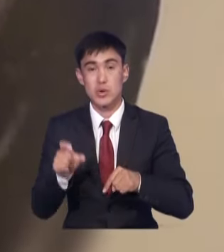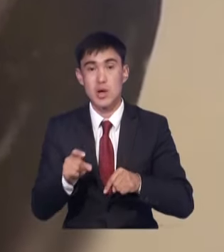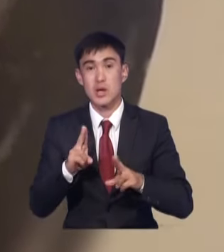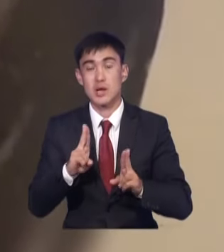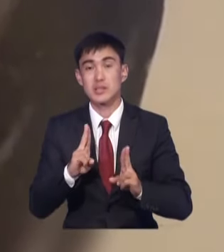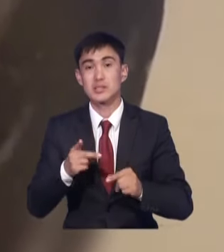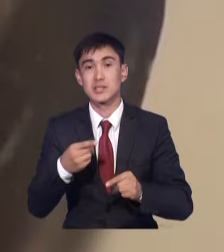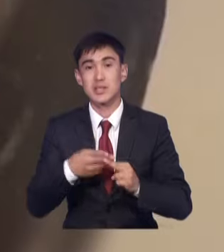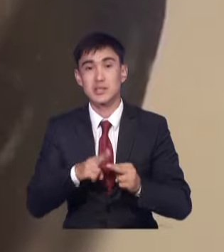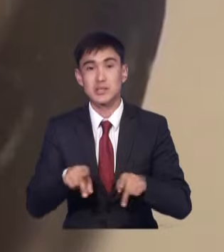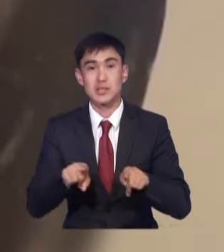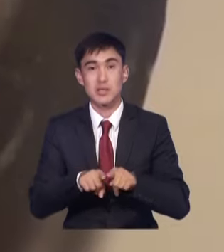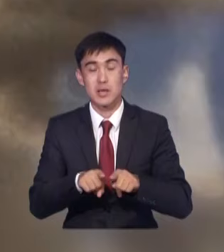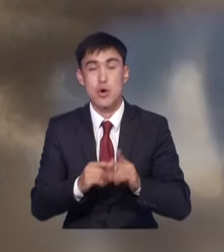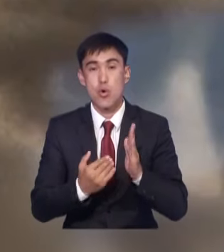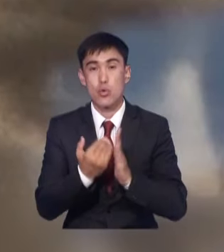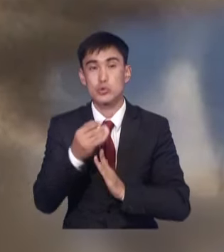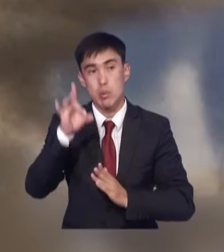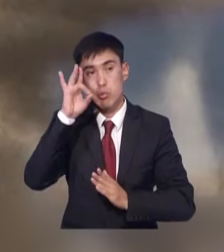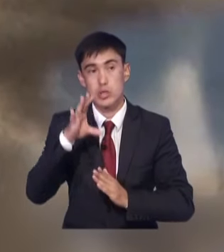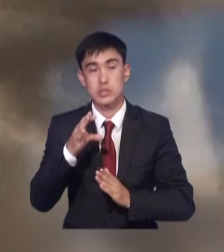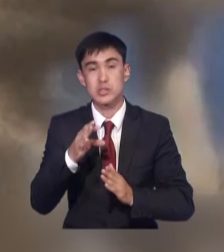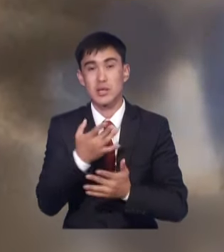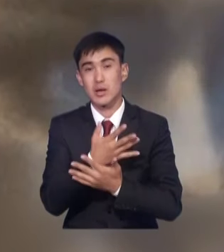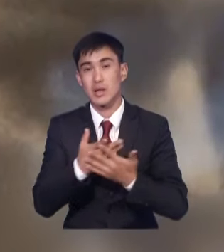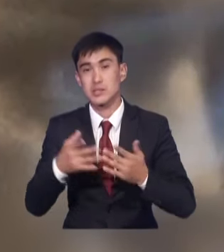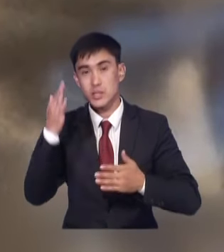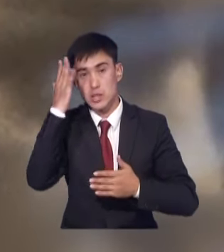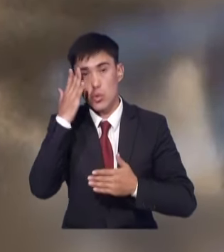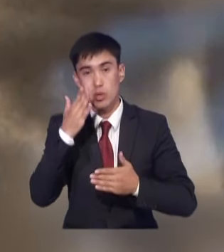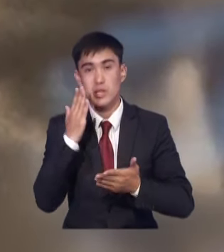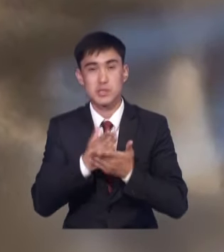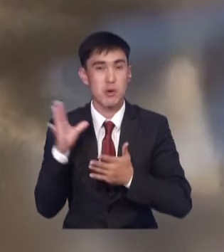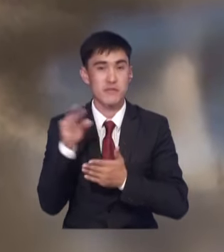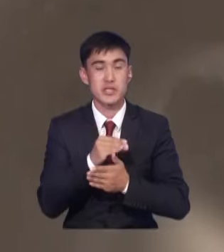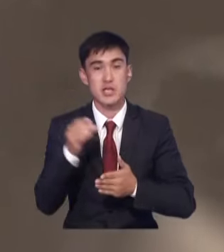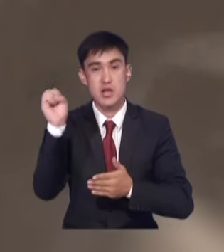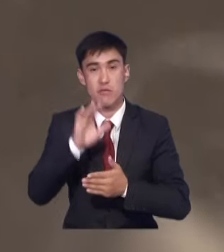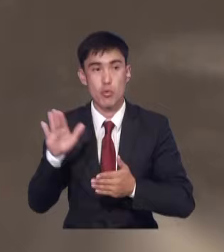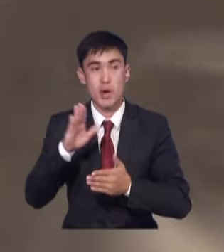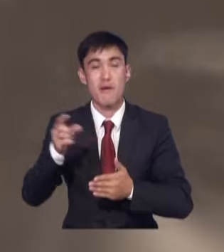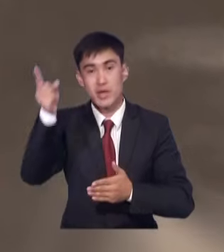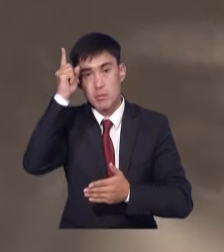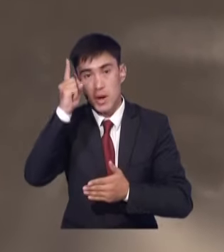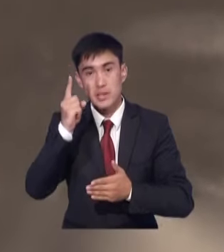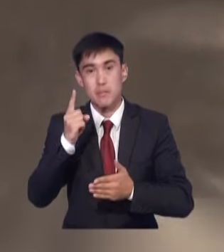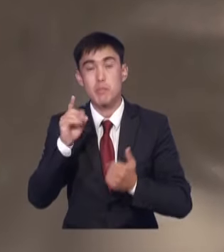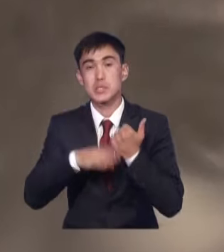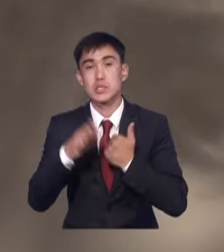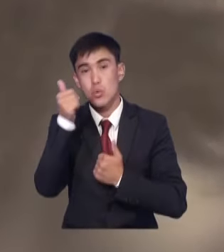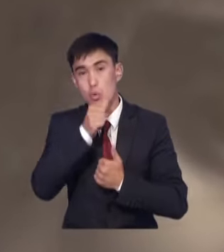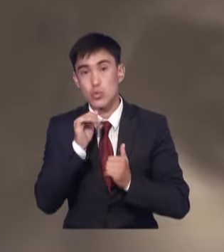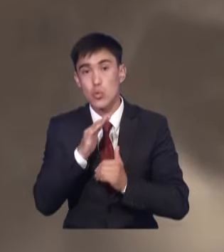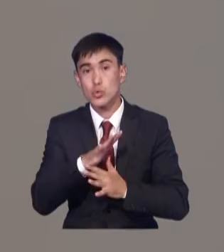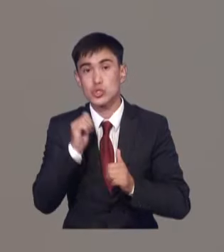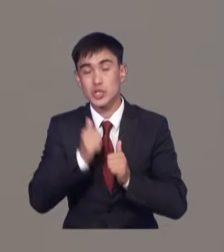никогда злободневность популярности ульта правой идеологии заметен по всей Европе А в Германии за последний год заметно